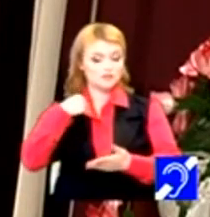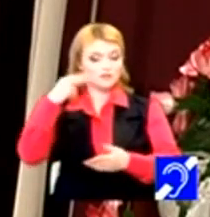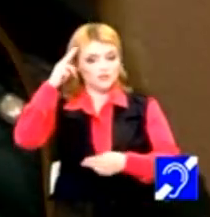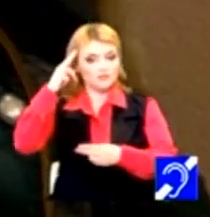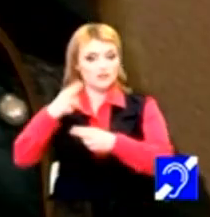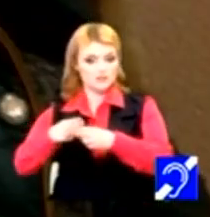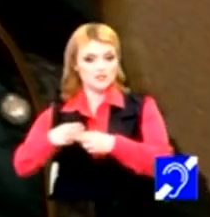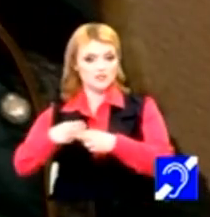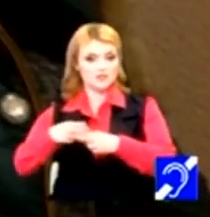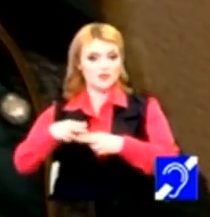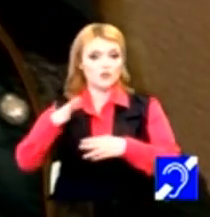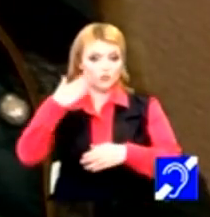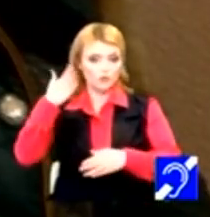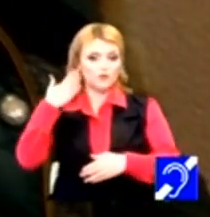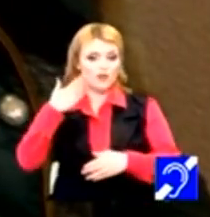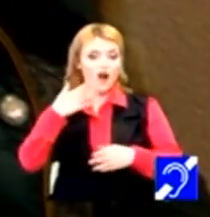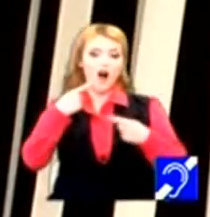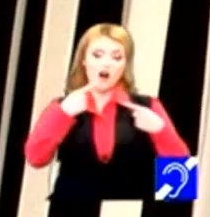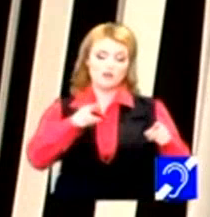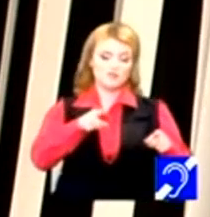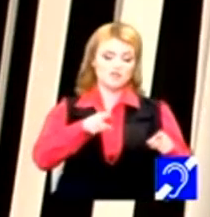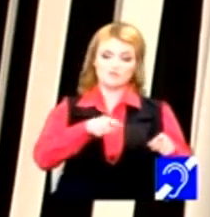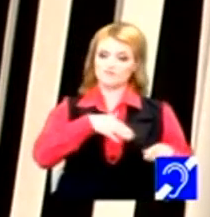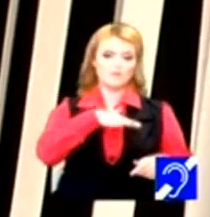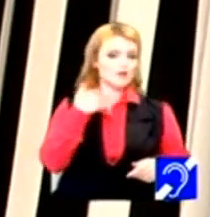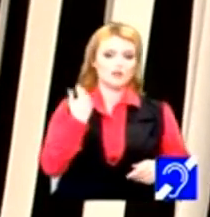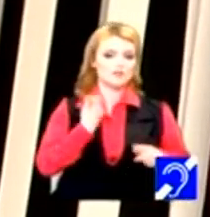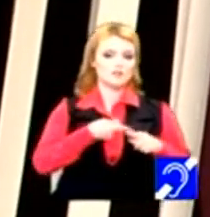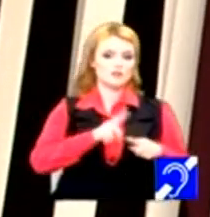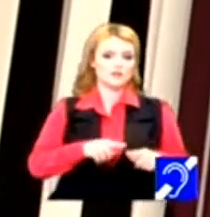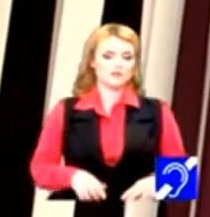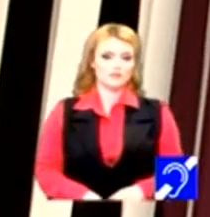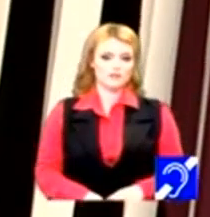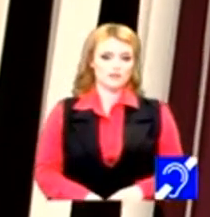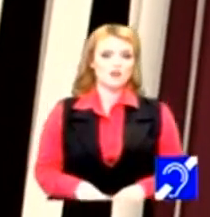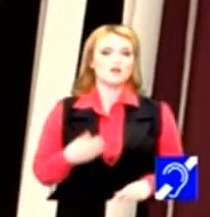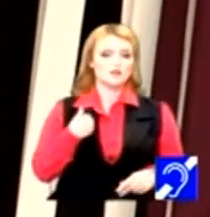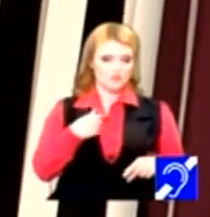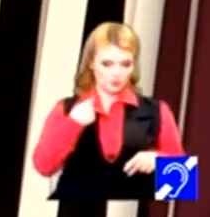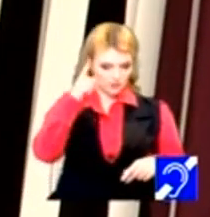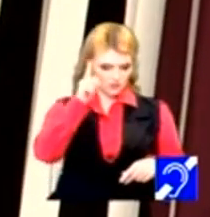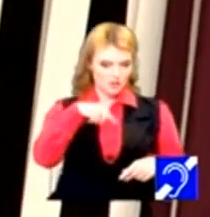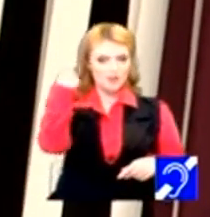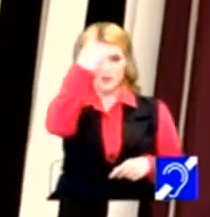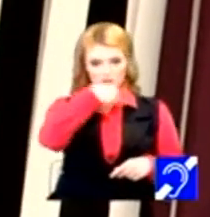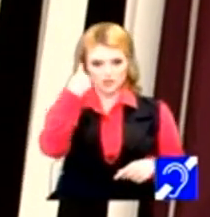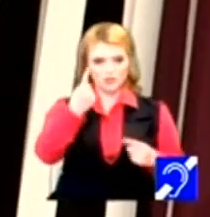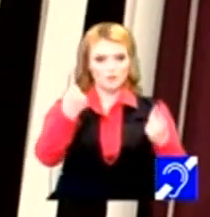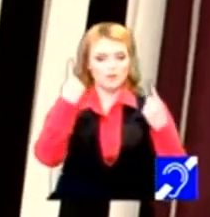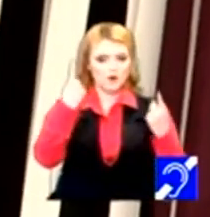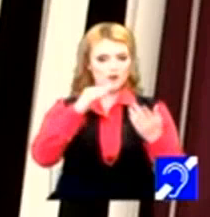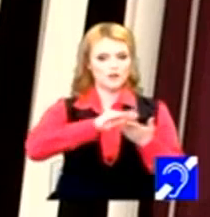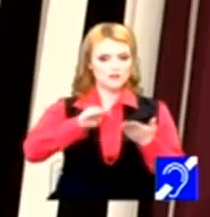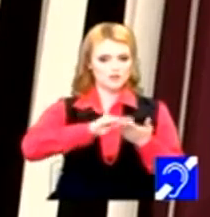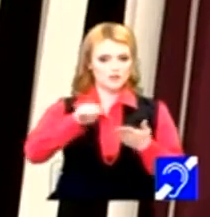alții se feresc de neam. L-am cunoscut și eu pe marele Vieru și îl port și